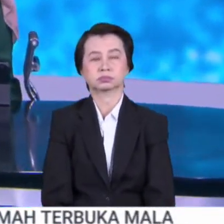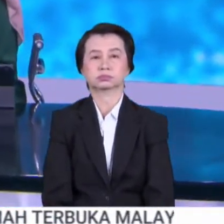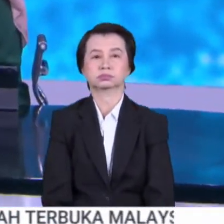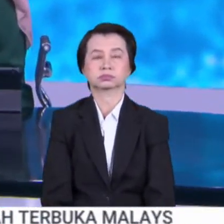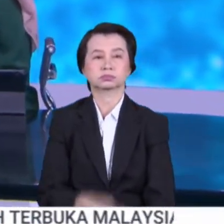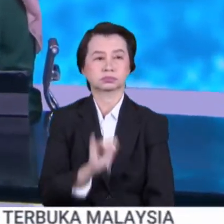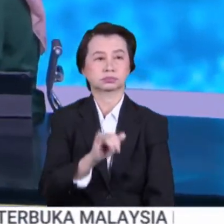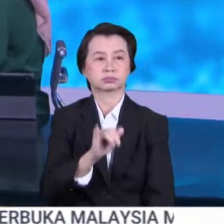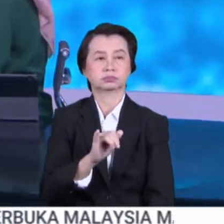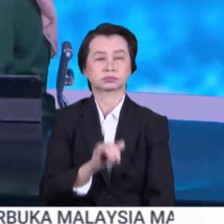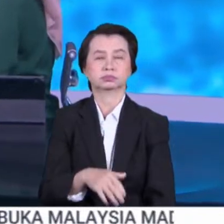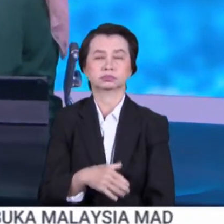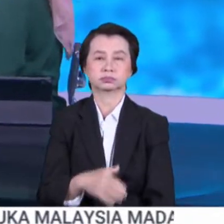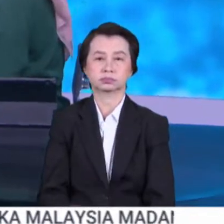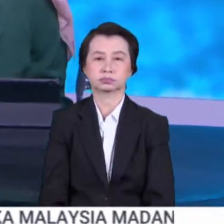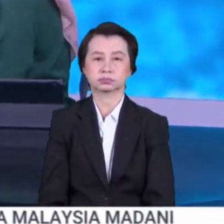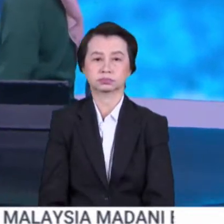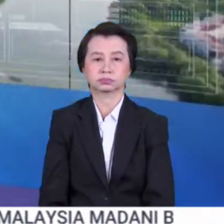Ya Miza,